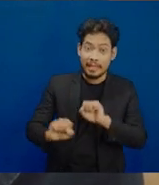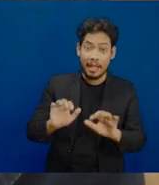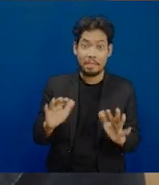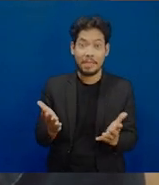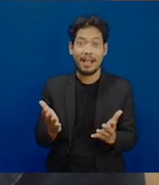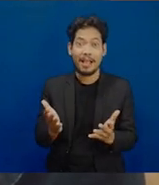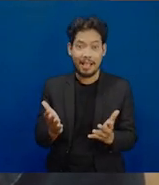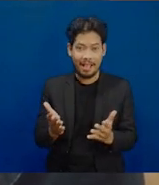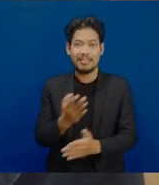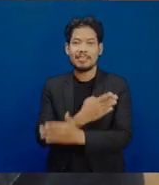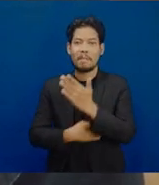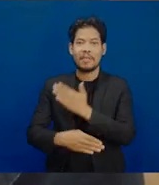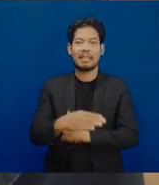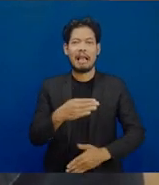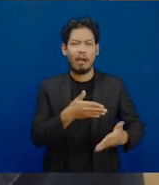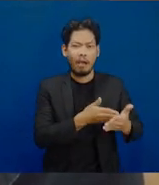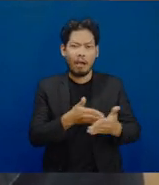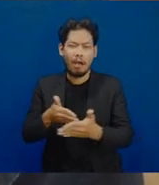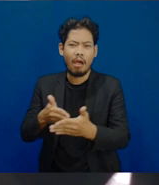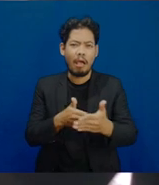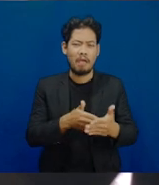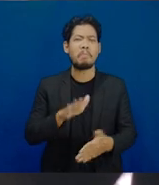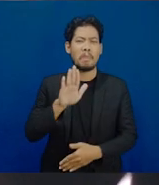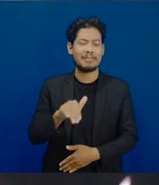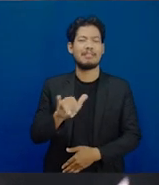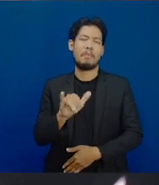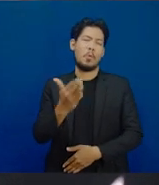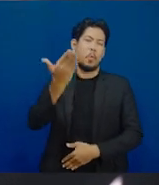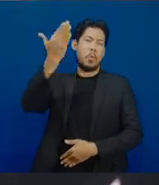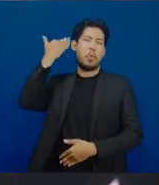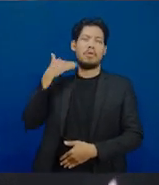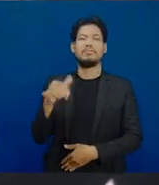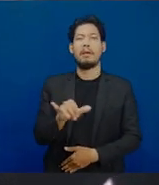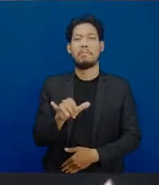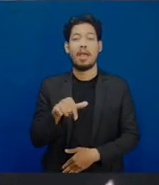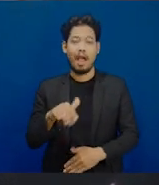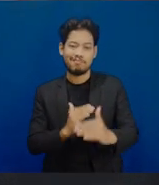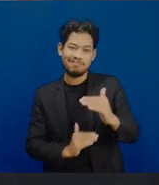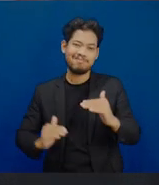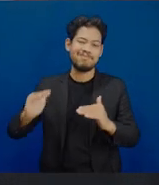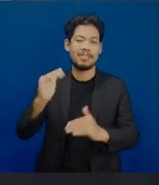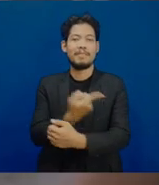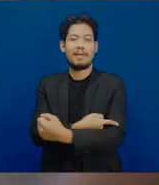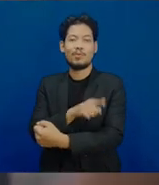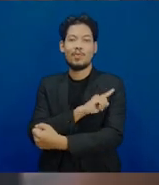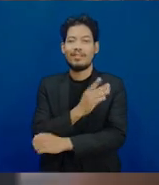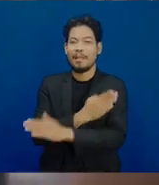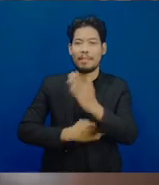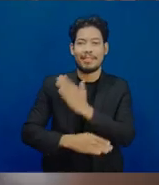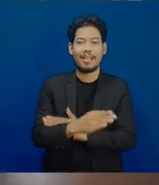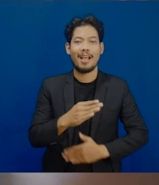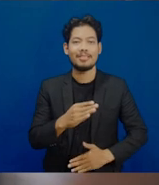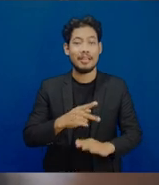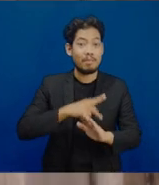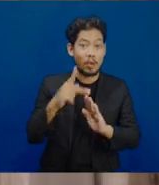kegiatan difabel di Kelurahan Palbatang itu sangatlah terbatas. Selain memperkuat kapasitas kelompok penyandang